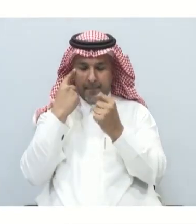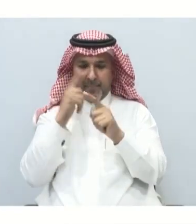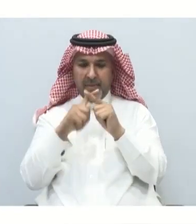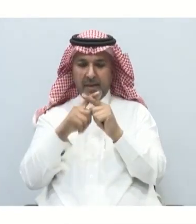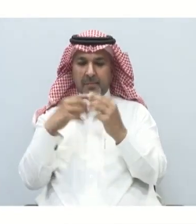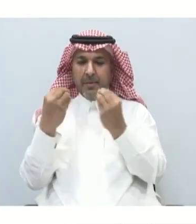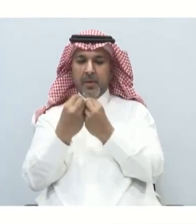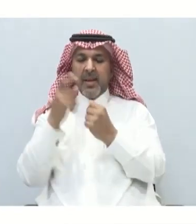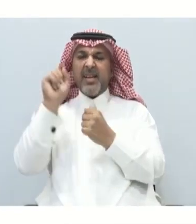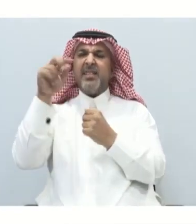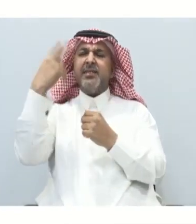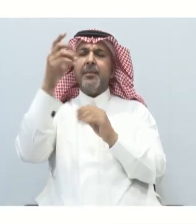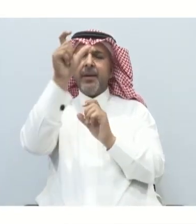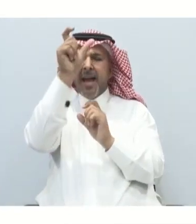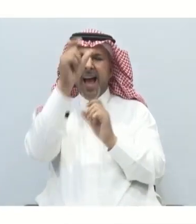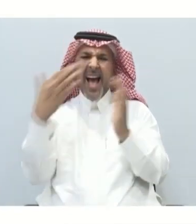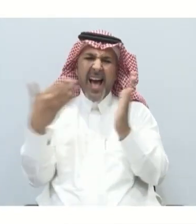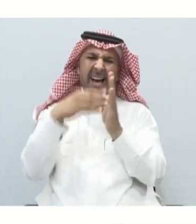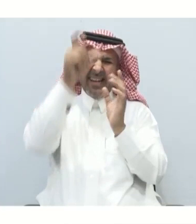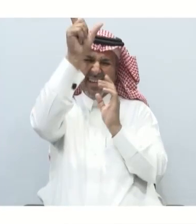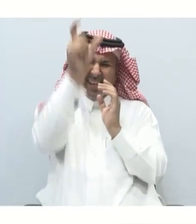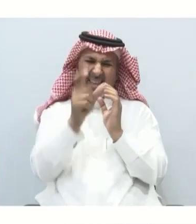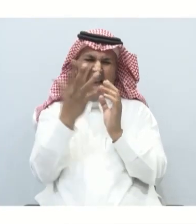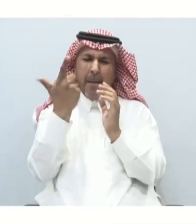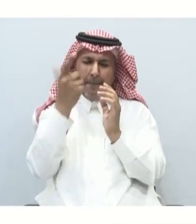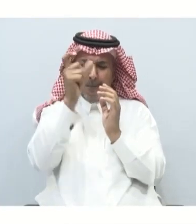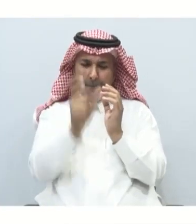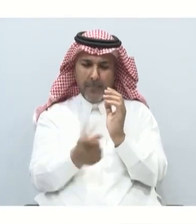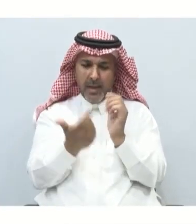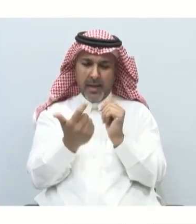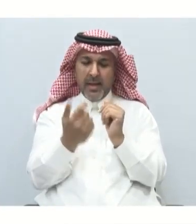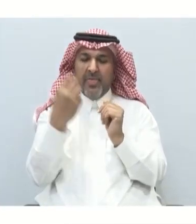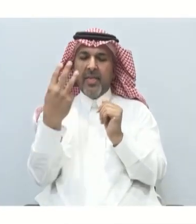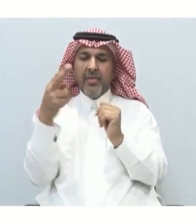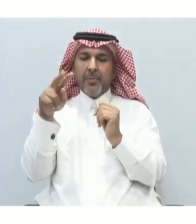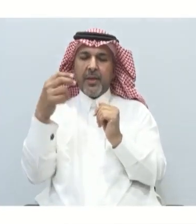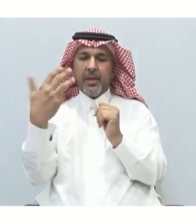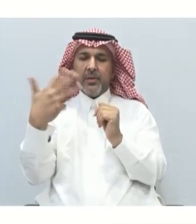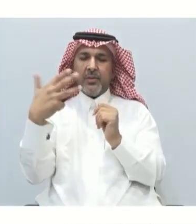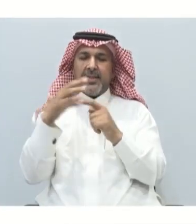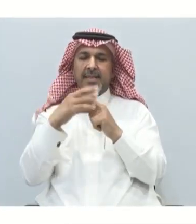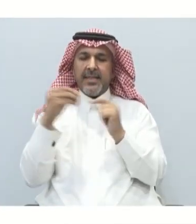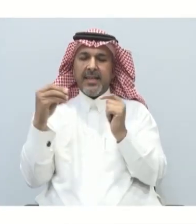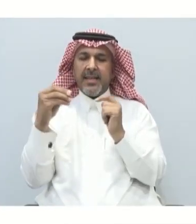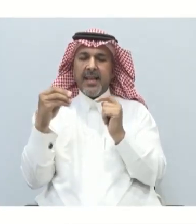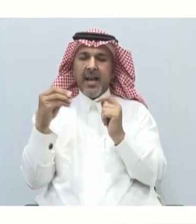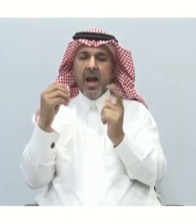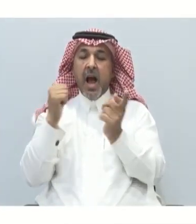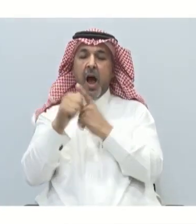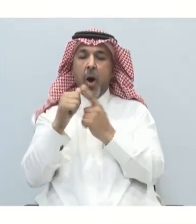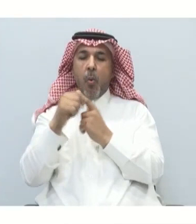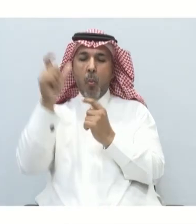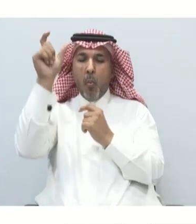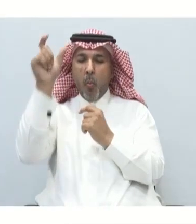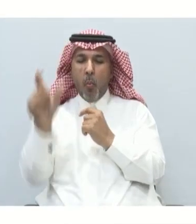مجموع الاكس تربيع اللي هو اخر عمود 390 ناقصا العمود الاول